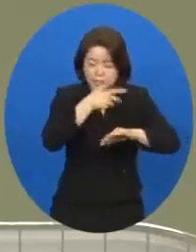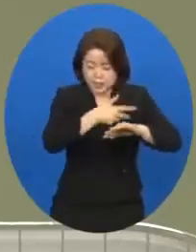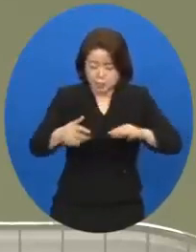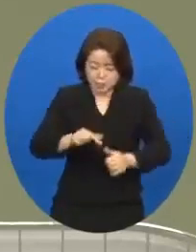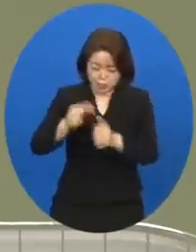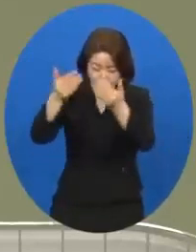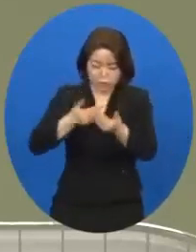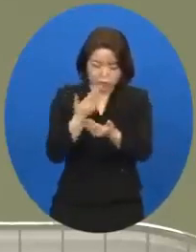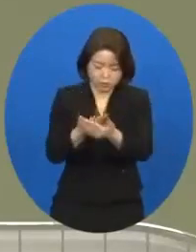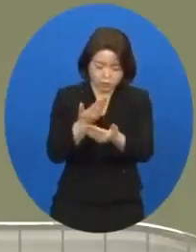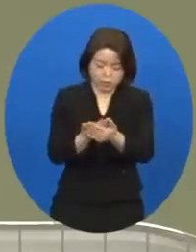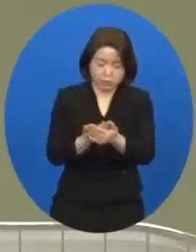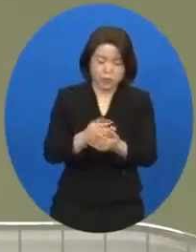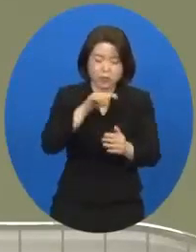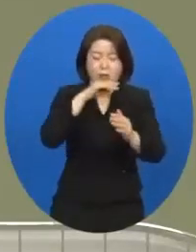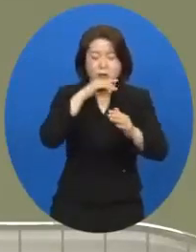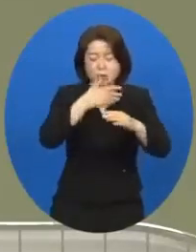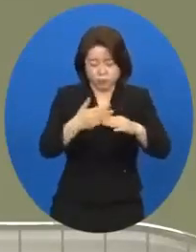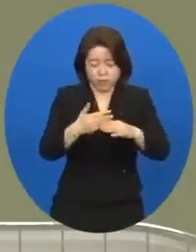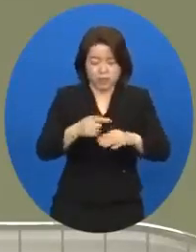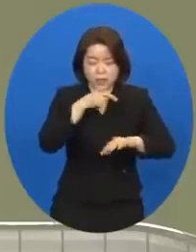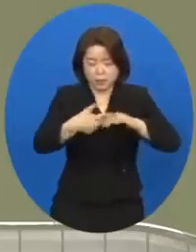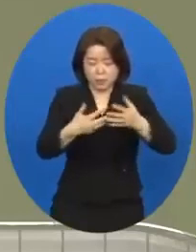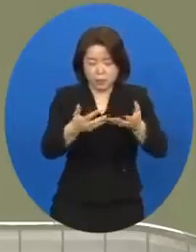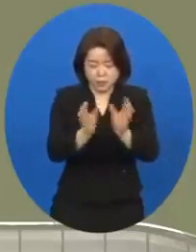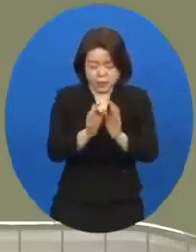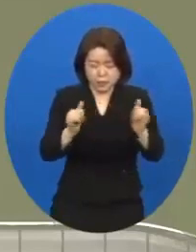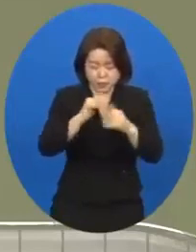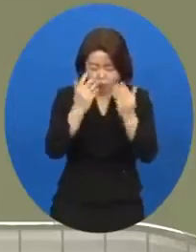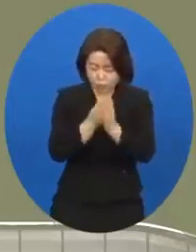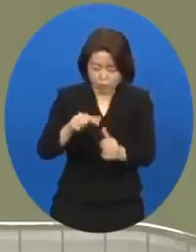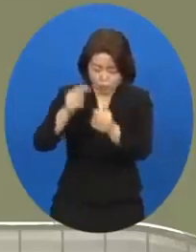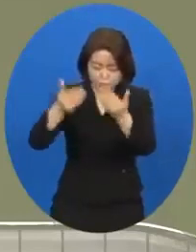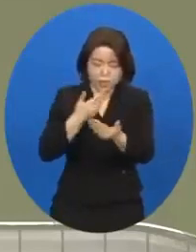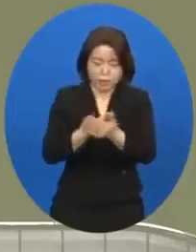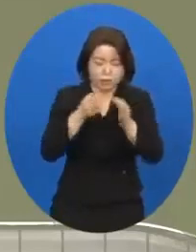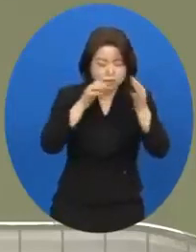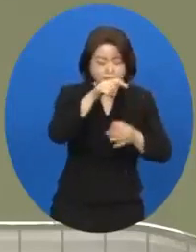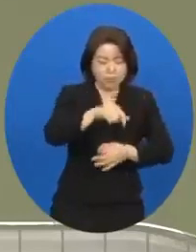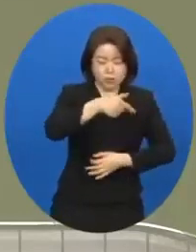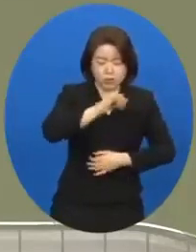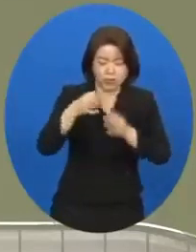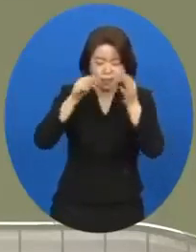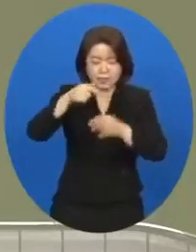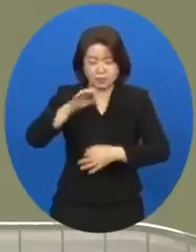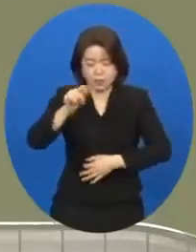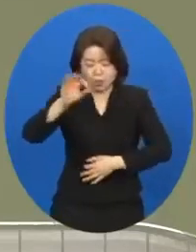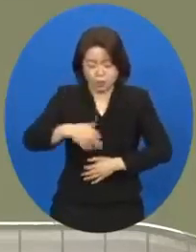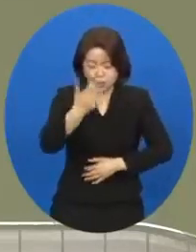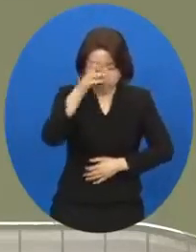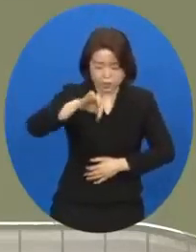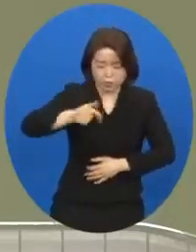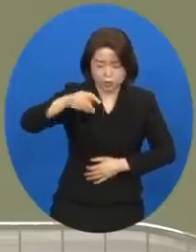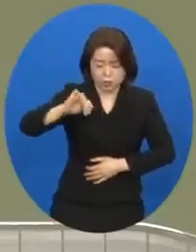민족을 구원해 주소서, 북한의 동포를 온전히 구원해 주소서. 김국기 목사님, 김정국 목사님, 최종일